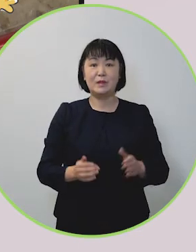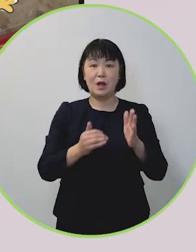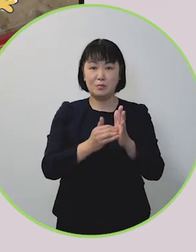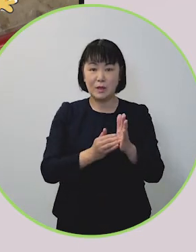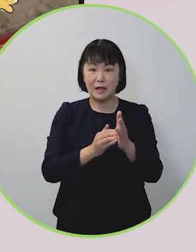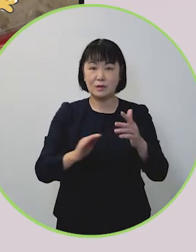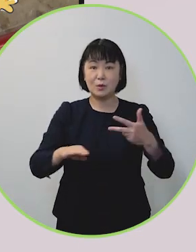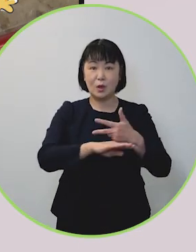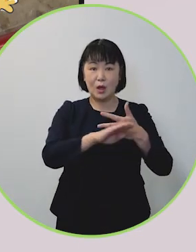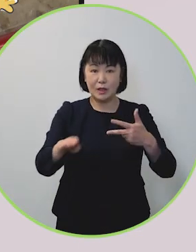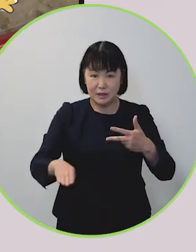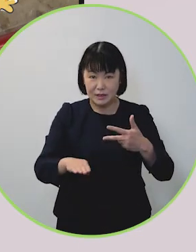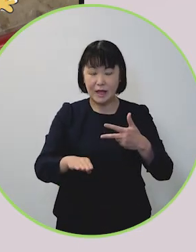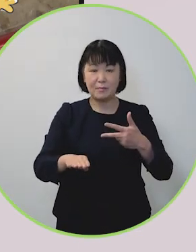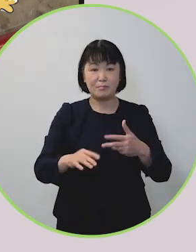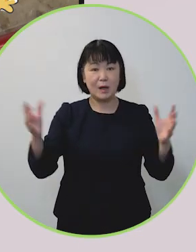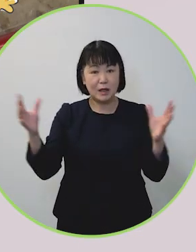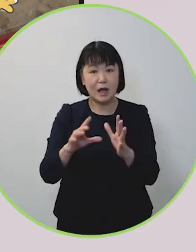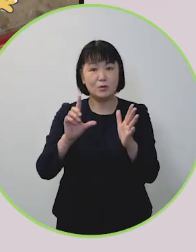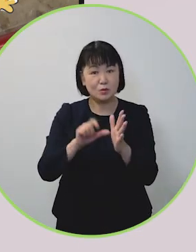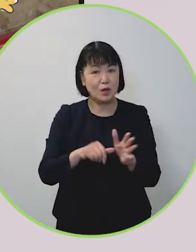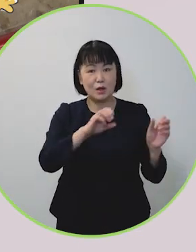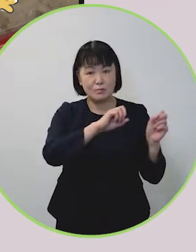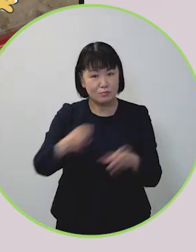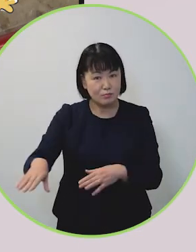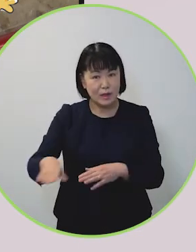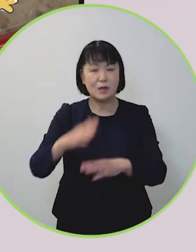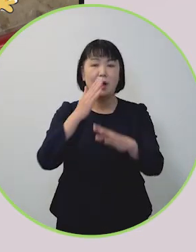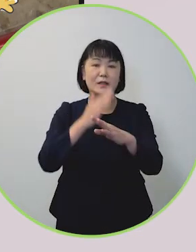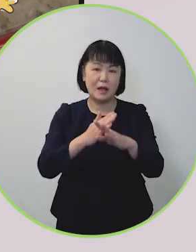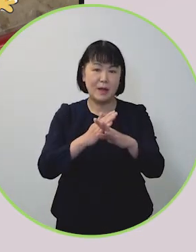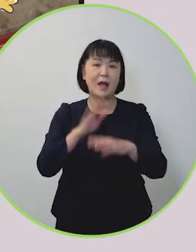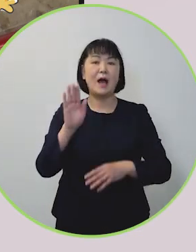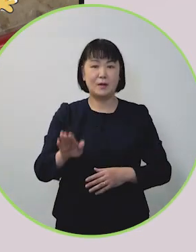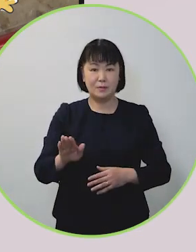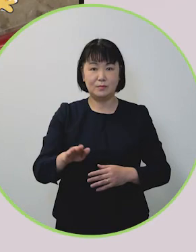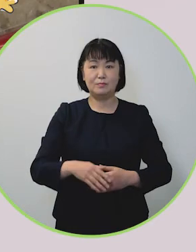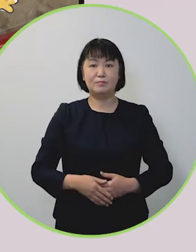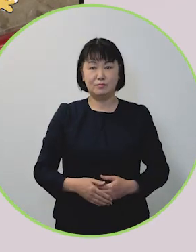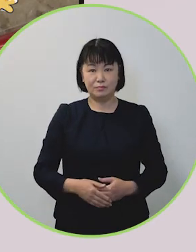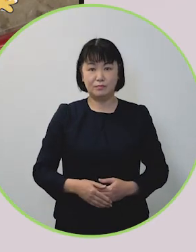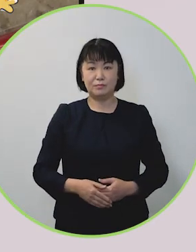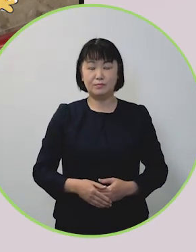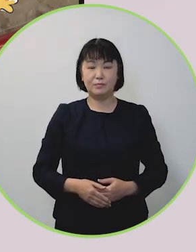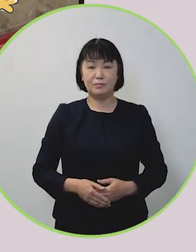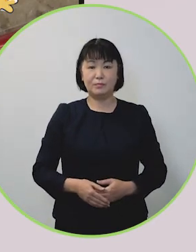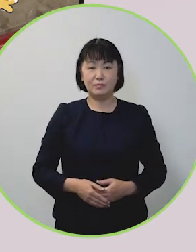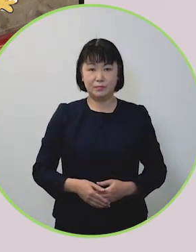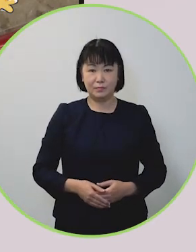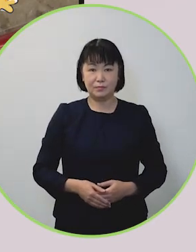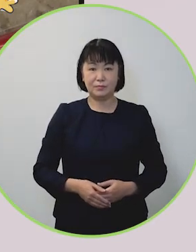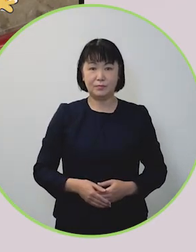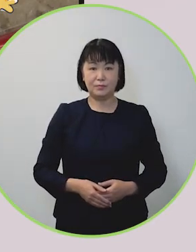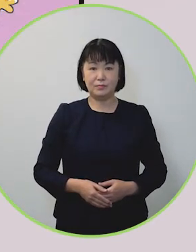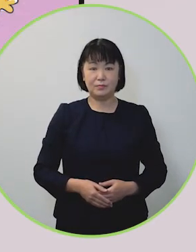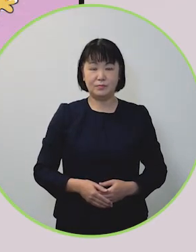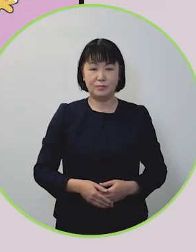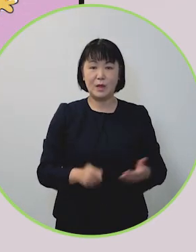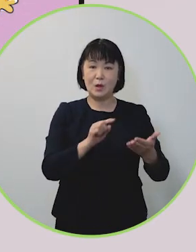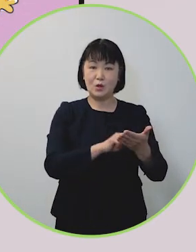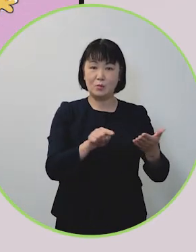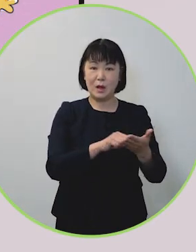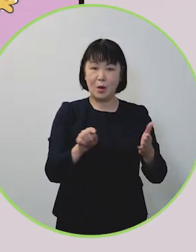プラスチック思念として絶対に入れてはいけないものもあるのそうなの教えて